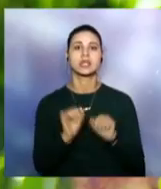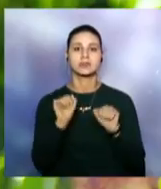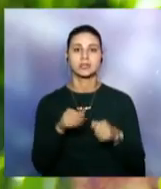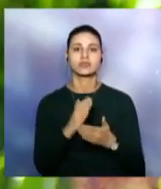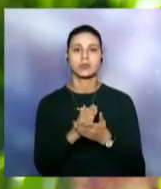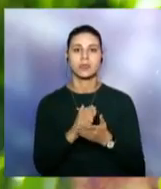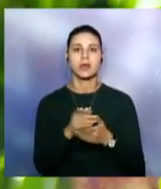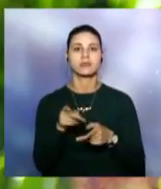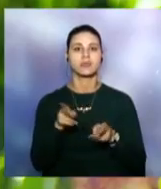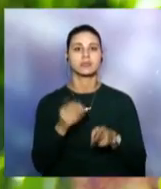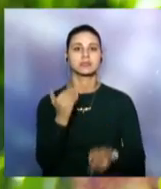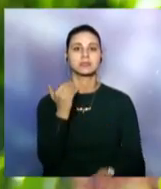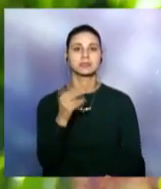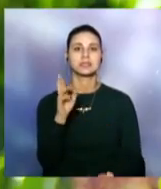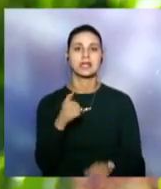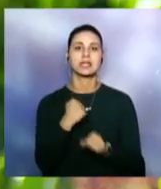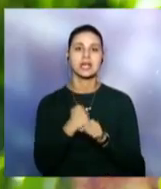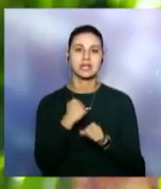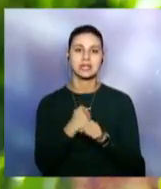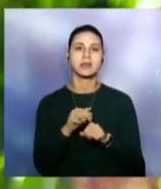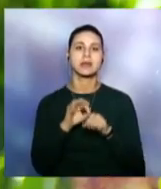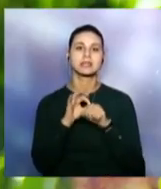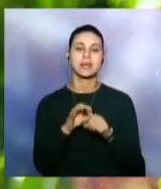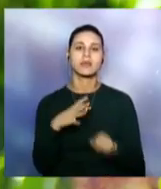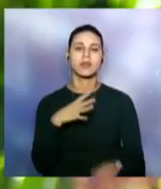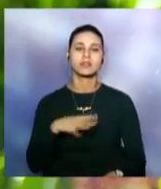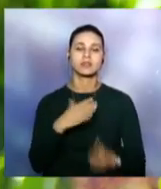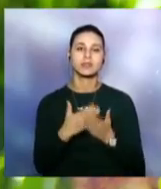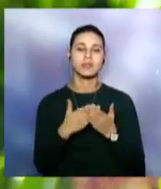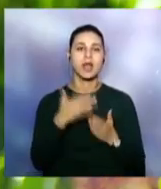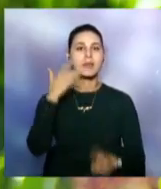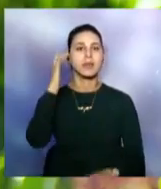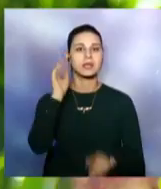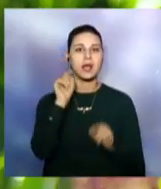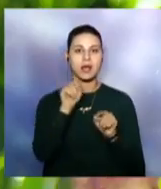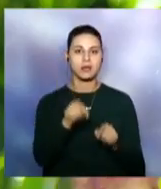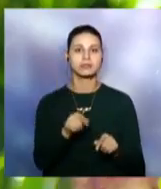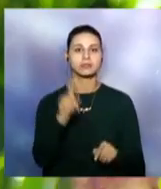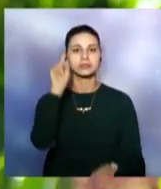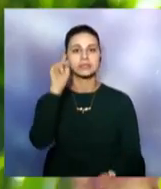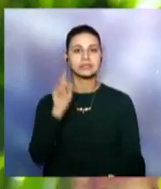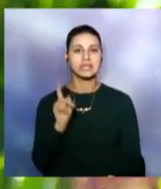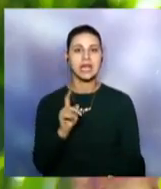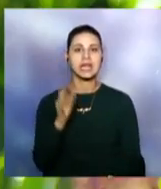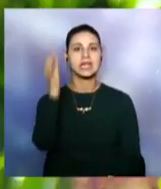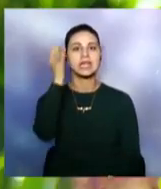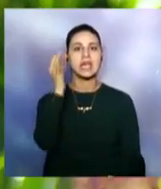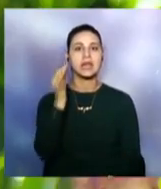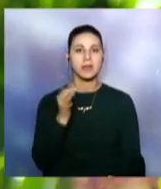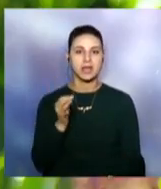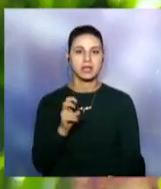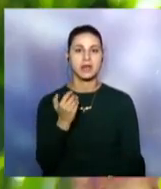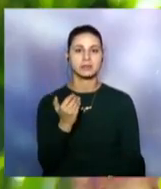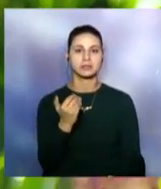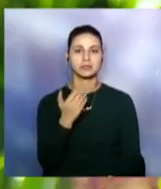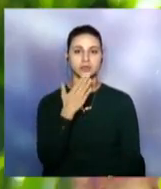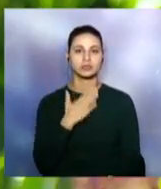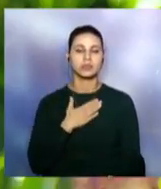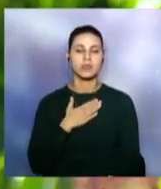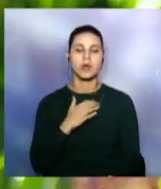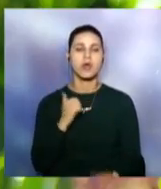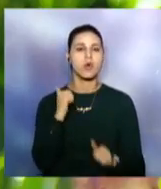არის ლაპაროსკოპიული და კეთება. წამყვა ქვეყნებში ეს არის, მაგალითად ამერიკის შეერთებული შტატები, ისრაელი, გერმანია, განვითარებულ ქვეყნებში